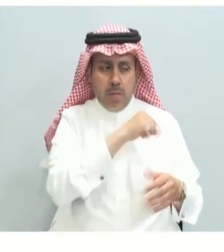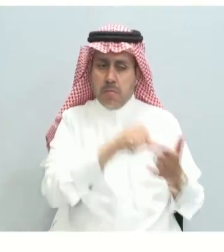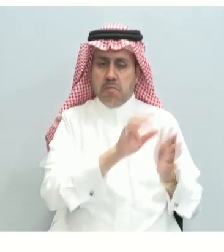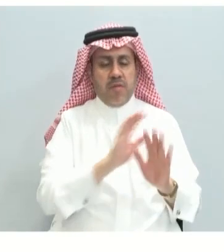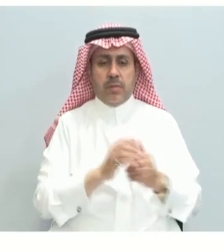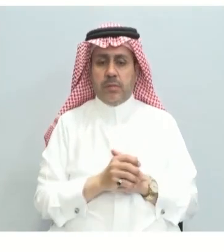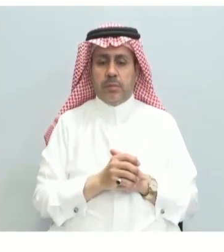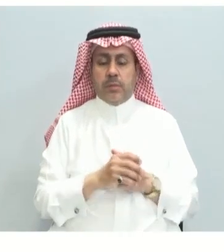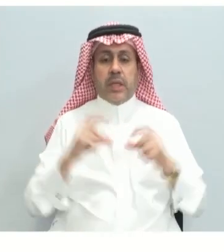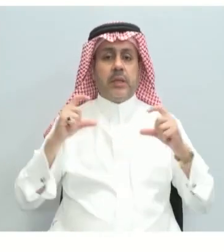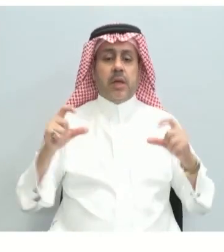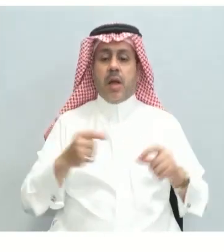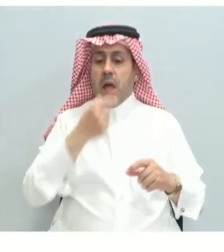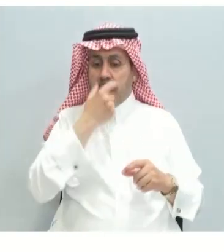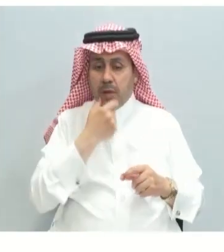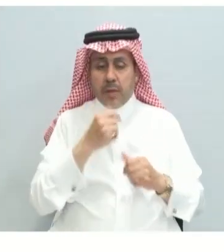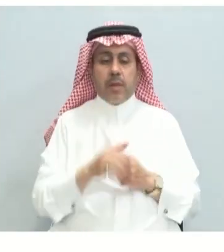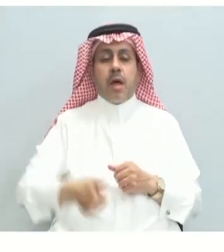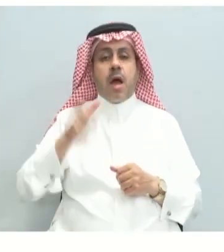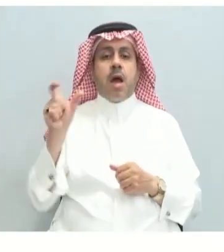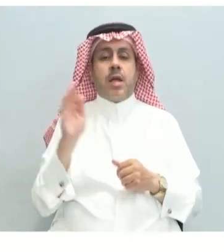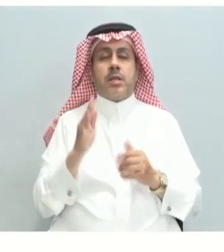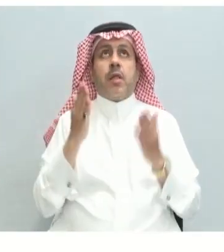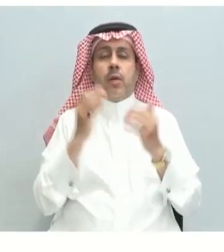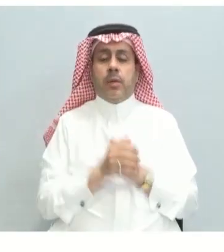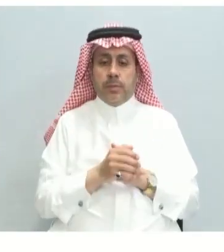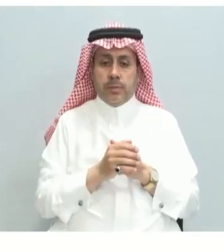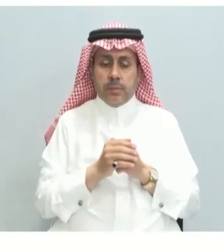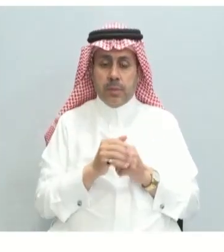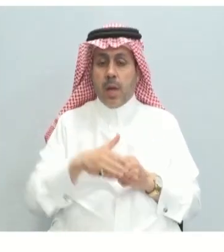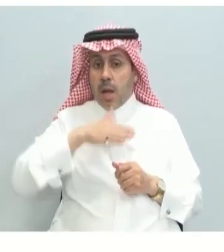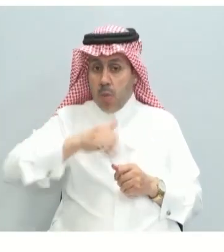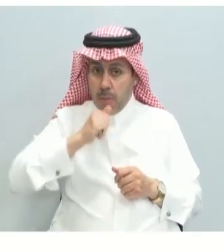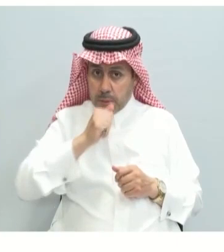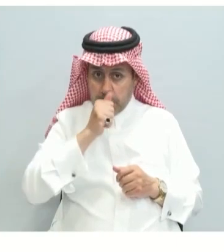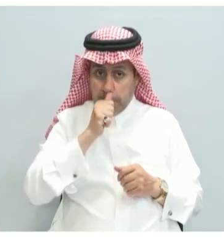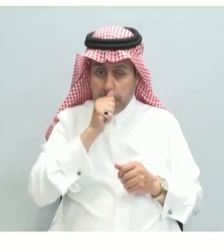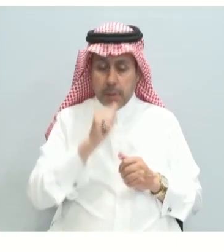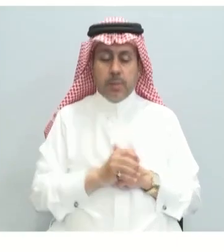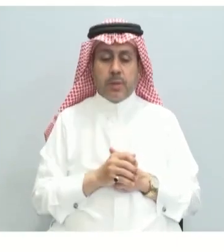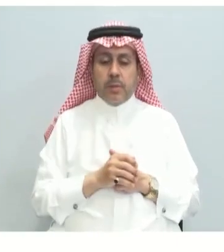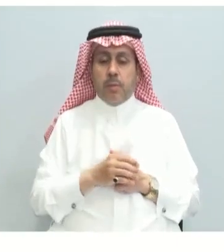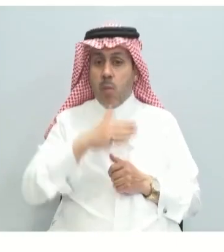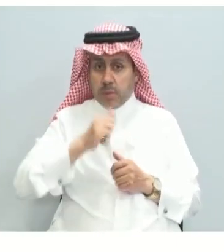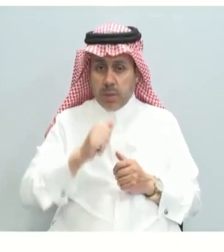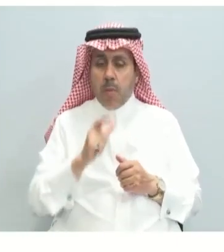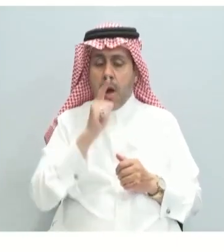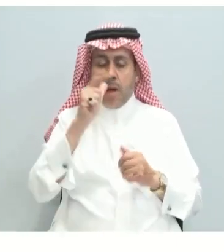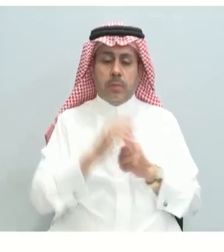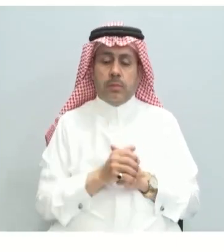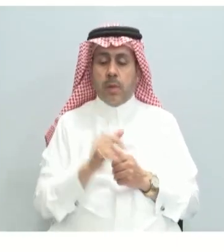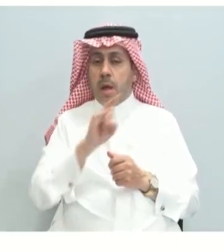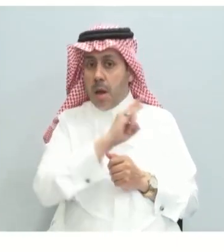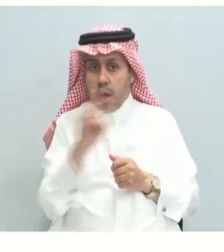والدليل على ذلك حديث أنس رضي الله عنه أن النبي صلى الله عليه وسلم قال: لا